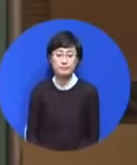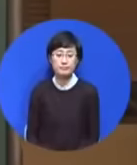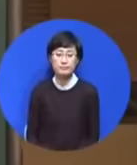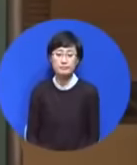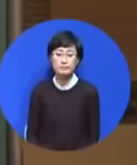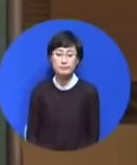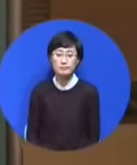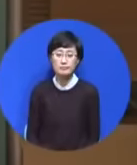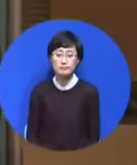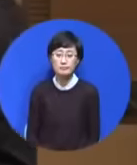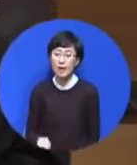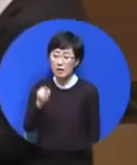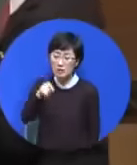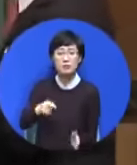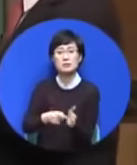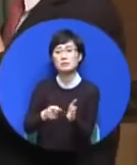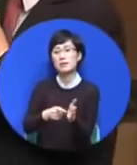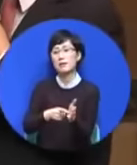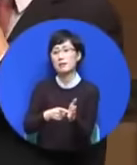시급합니다